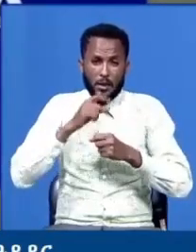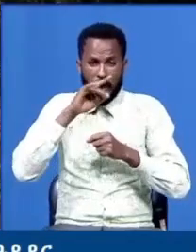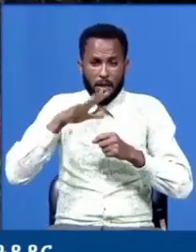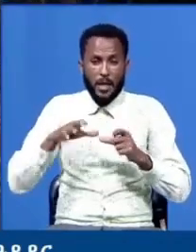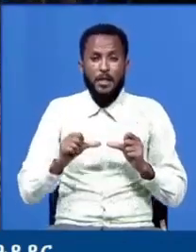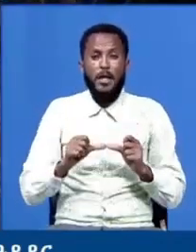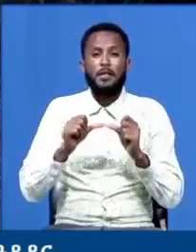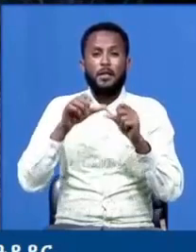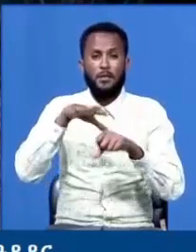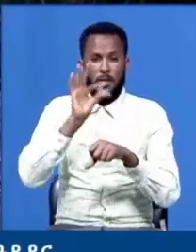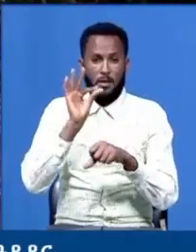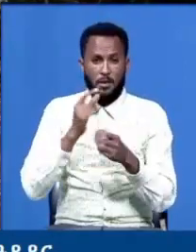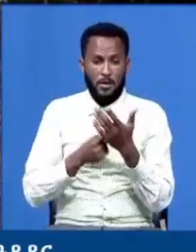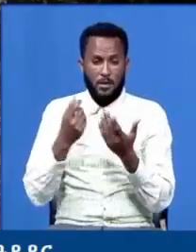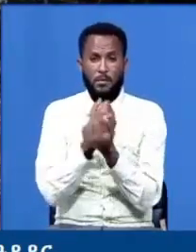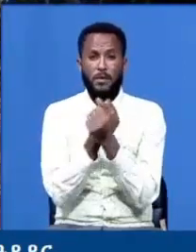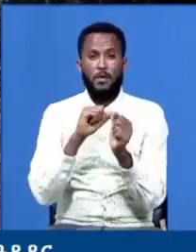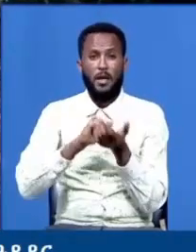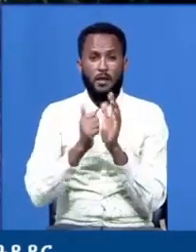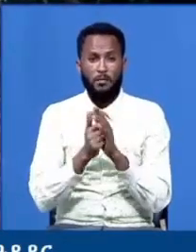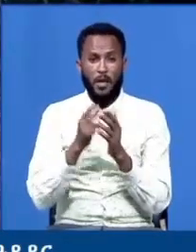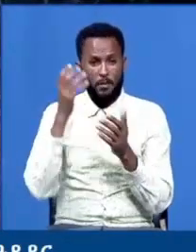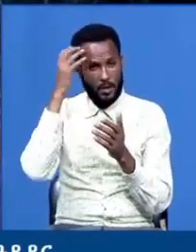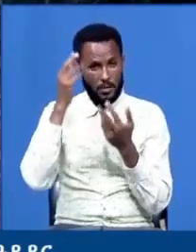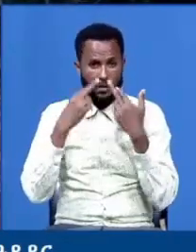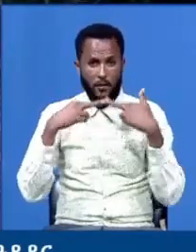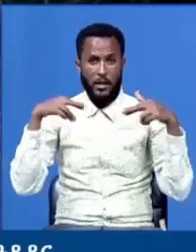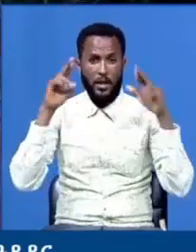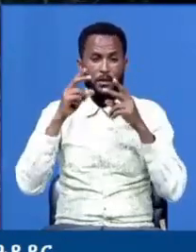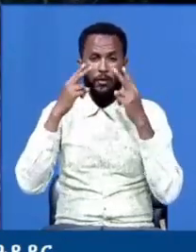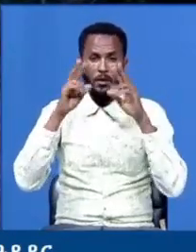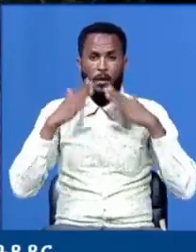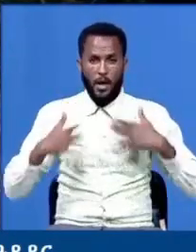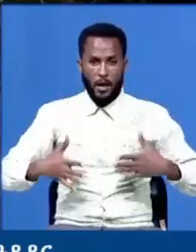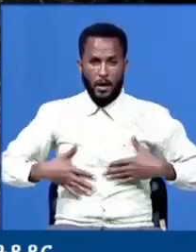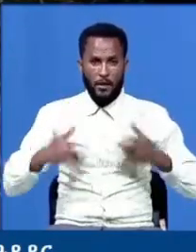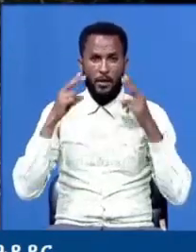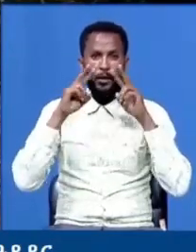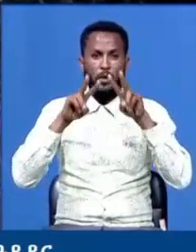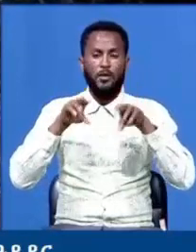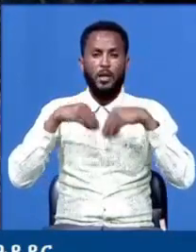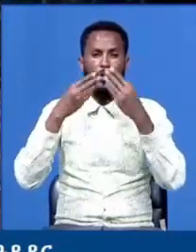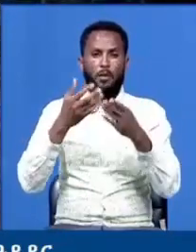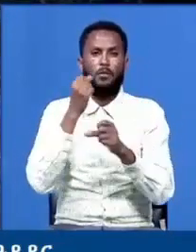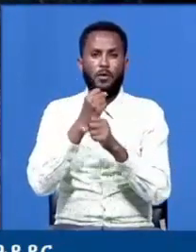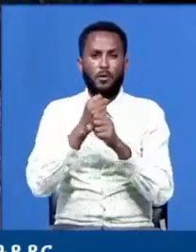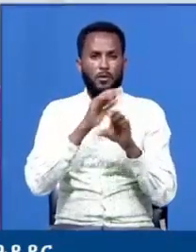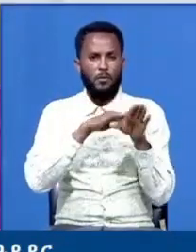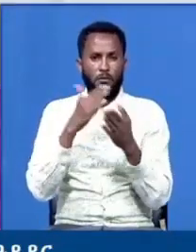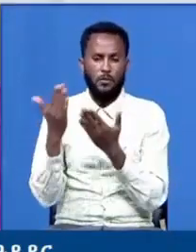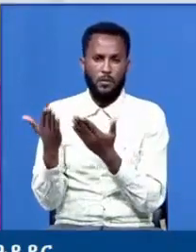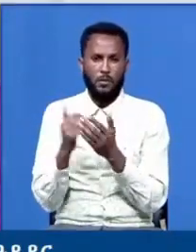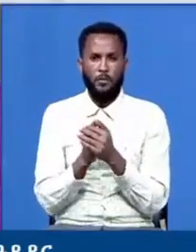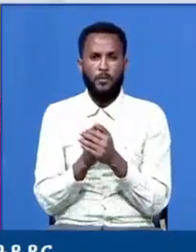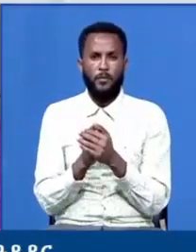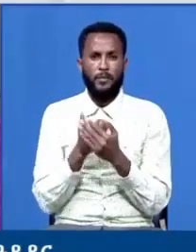እናቐፀለ ከም ዝርከብን ነዚ ንምፍታሕ ድማ መንግስቲ ፌደራልን ካልኦት ዝምልከቶም ኣካላትን ጠመተ ሂቦም ክሰርሕሉ ተላብዩ